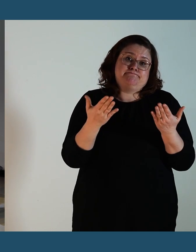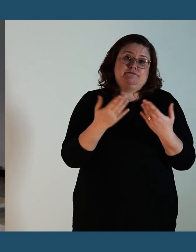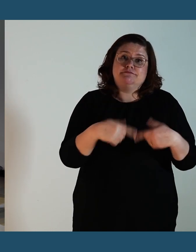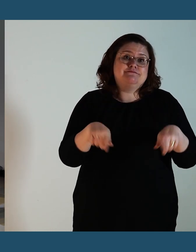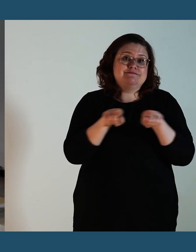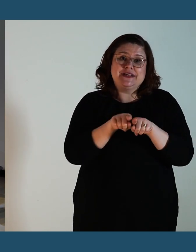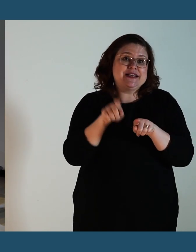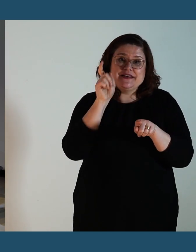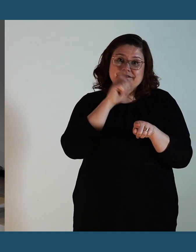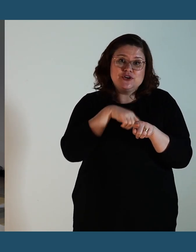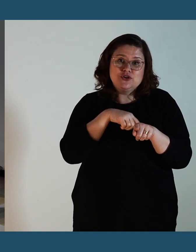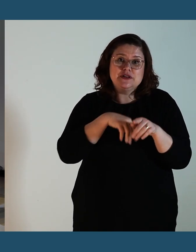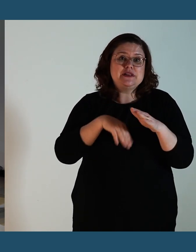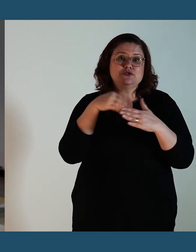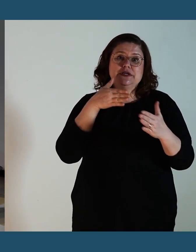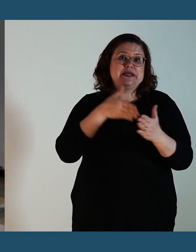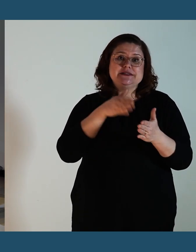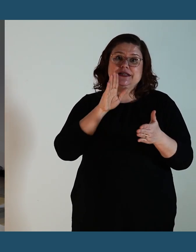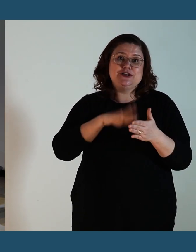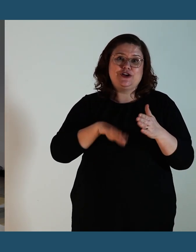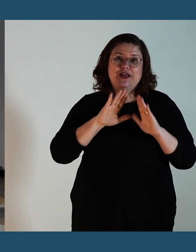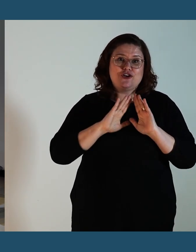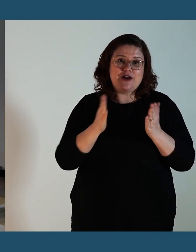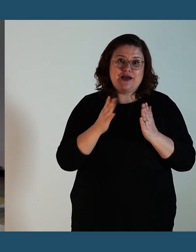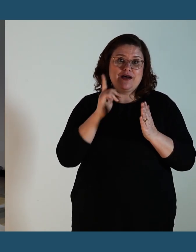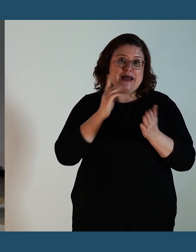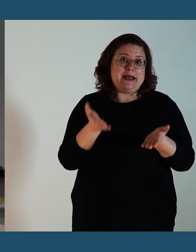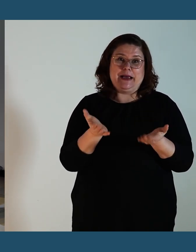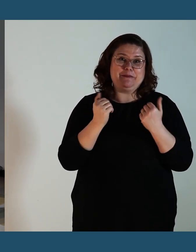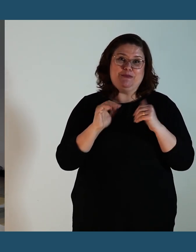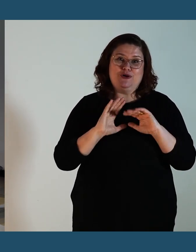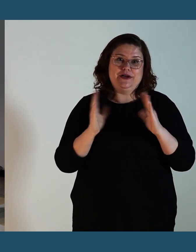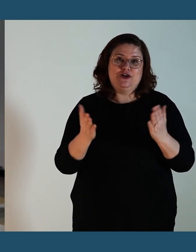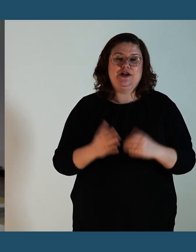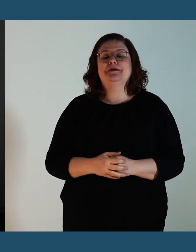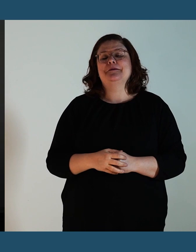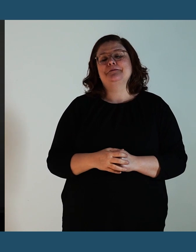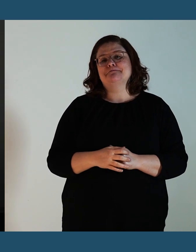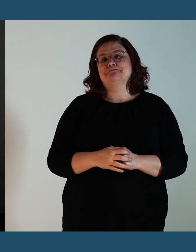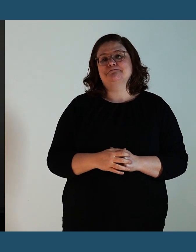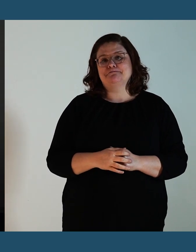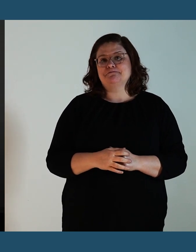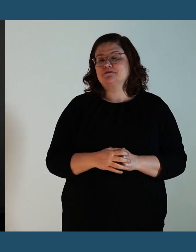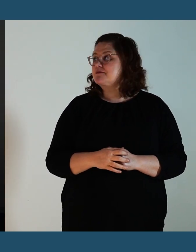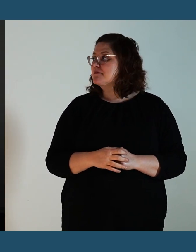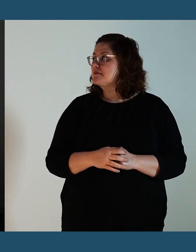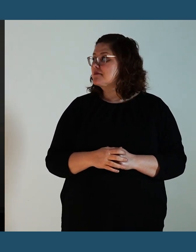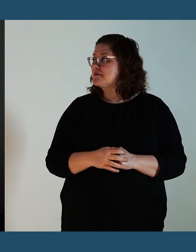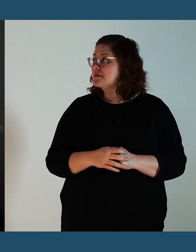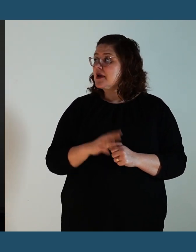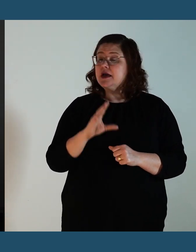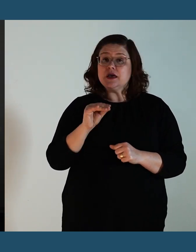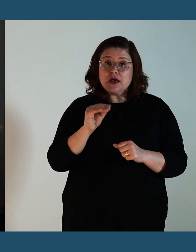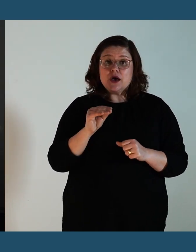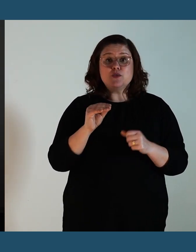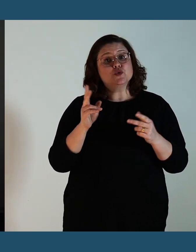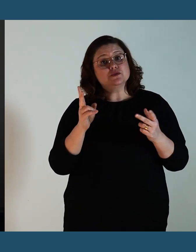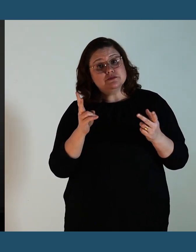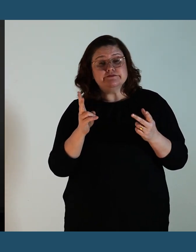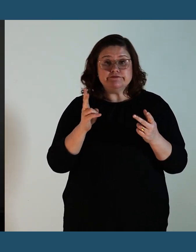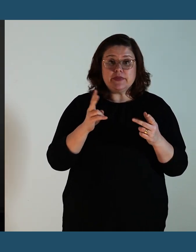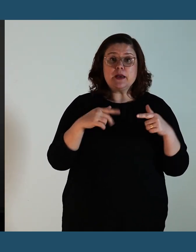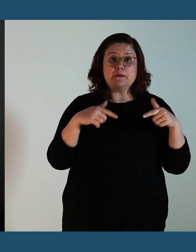esteetöntä tapahtumaa, että se ei ole aina niin helppoa myöskään. Mutta ilmeisesti kuitenkin jossain määrin tämä on